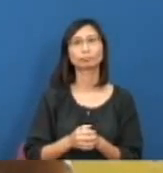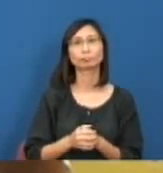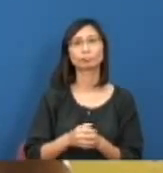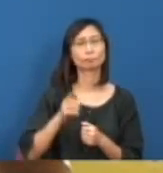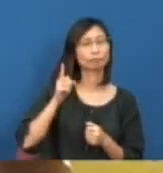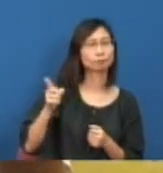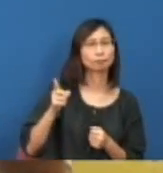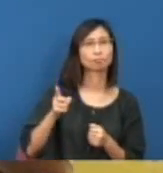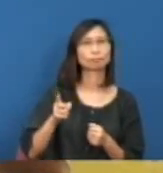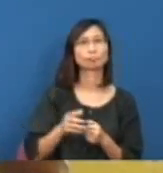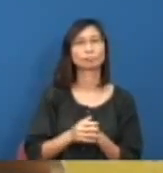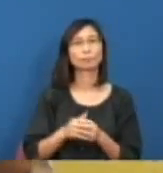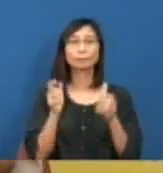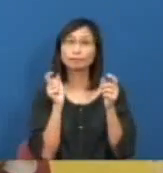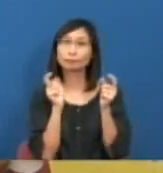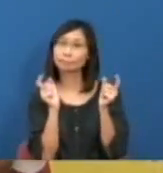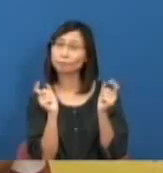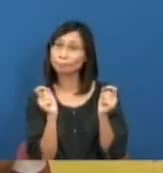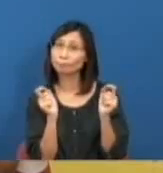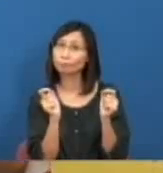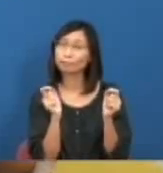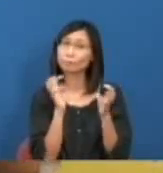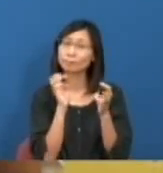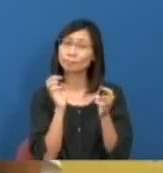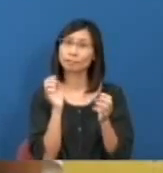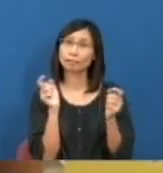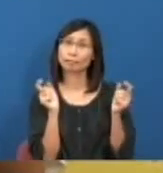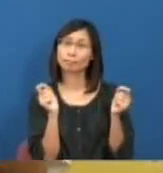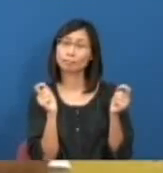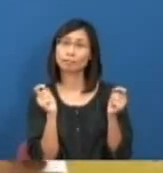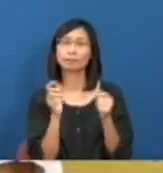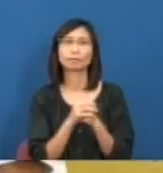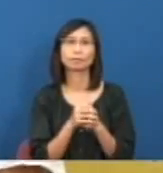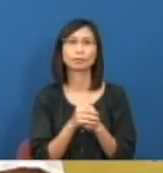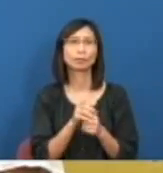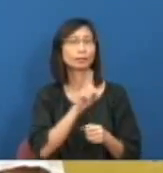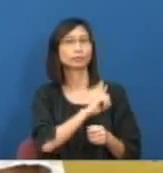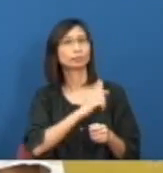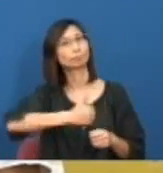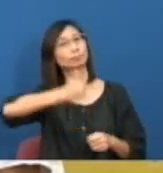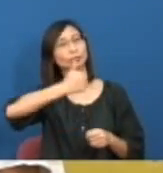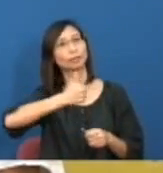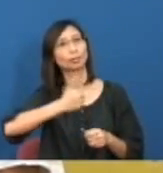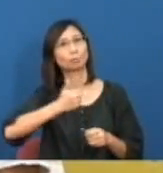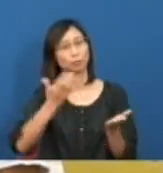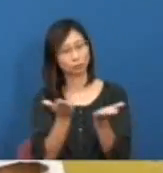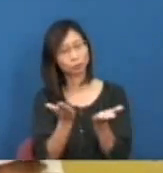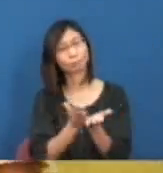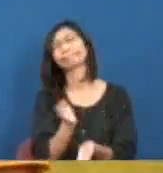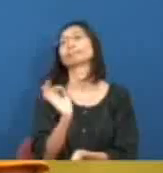佢去解釋佢自己點解啱嘅時候咧，其實真係冇咩佐證啊。 自己跟自己講啫